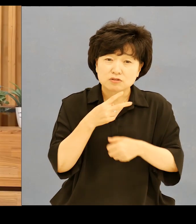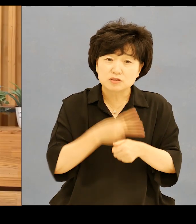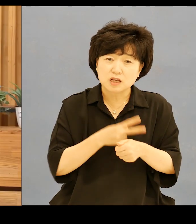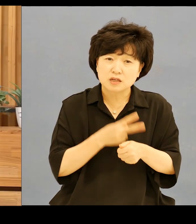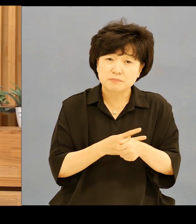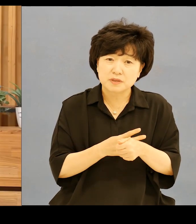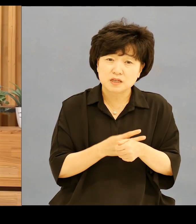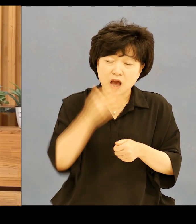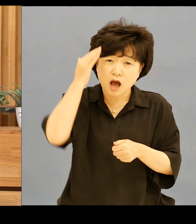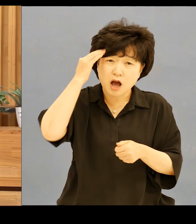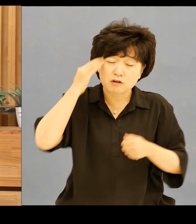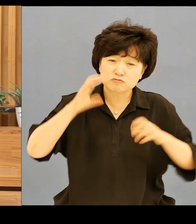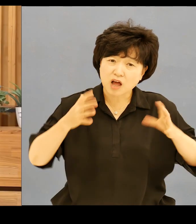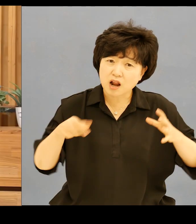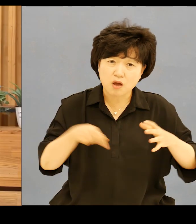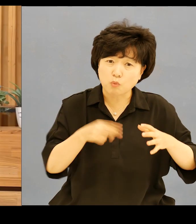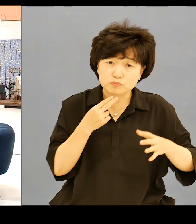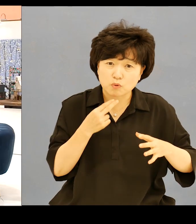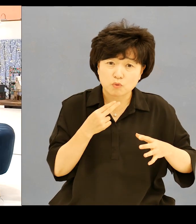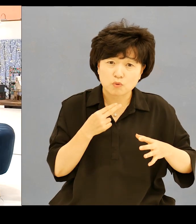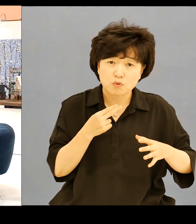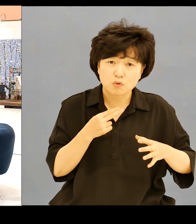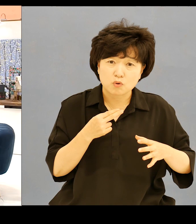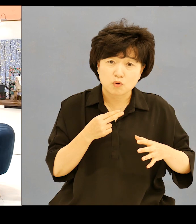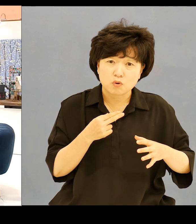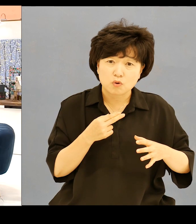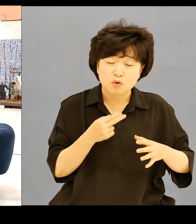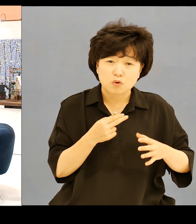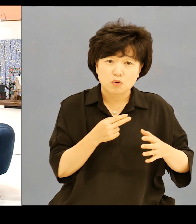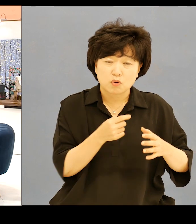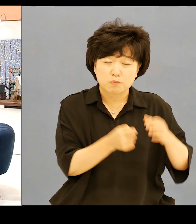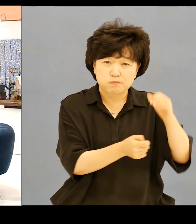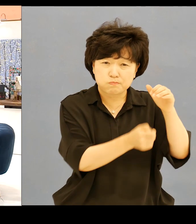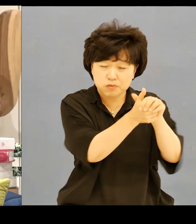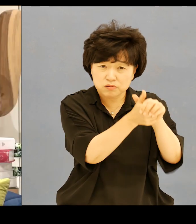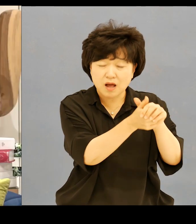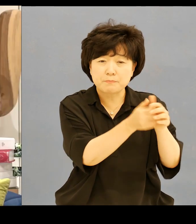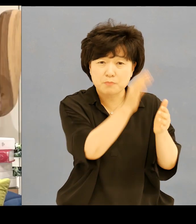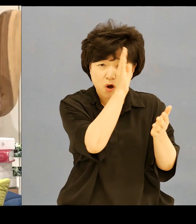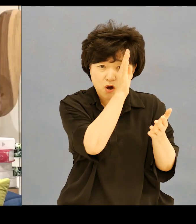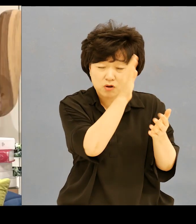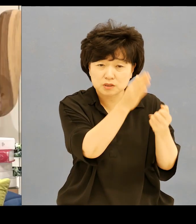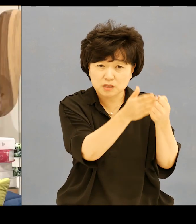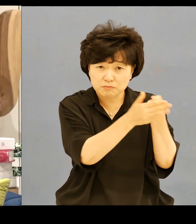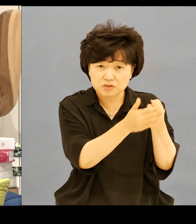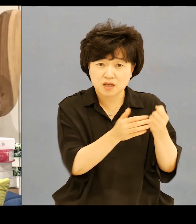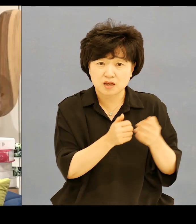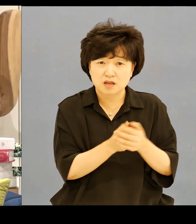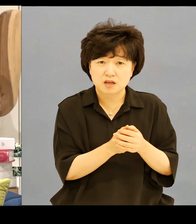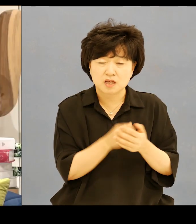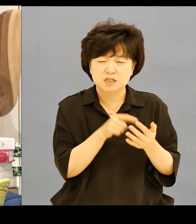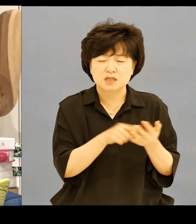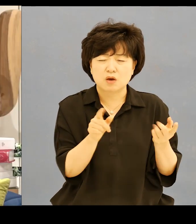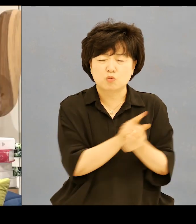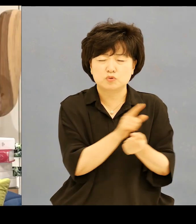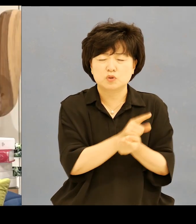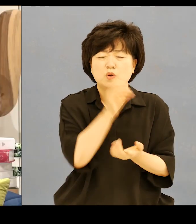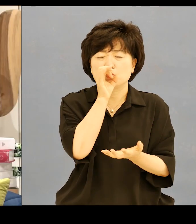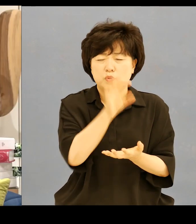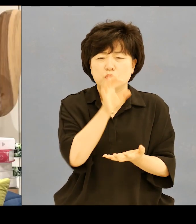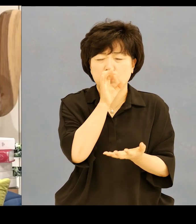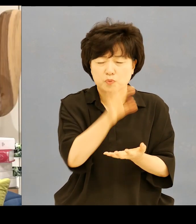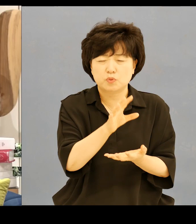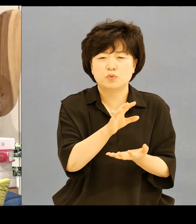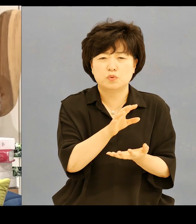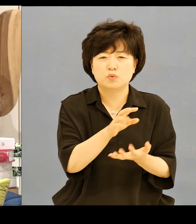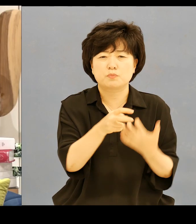없었나 봐요. 우리 국내에 그때. 네. 그 워낙 흔치 않는 병이라서. 이제 이게 난치병이기도 하고